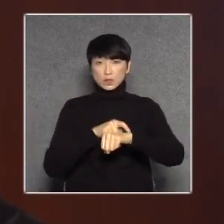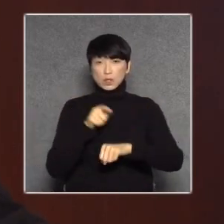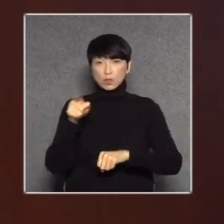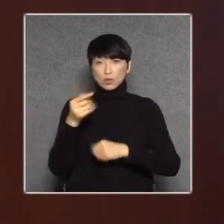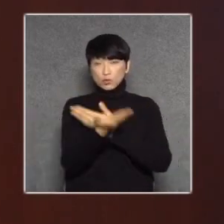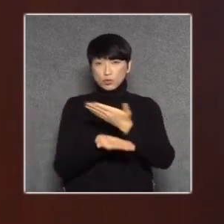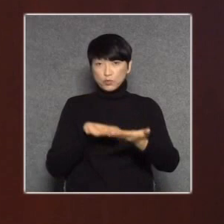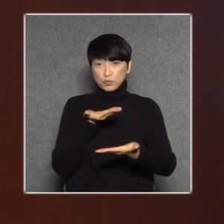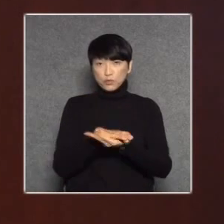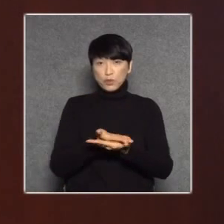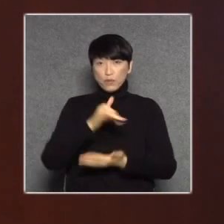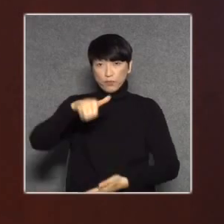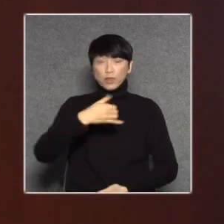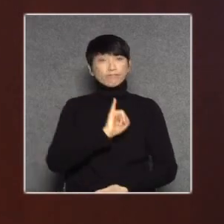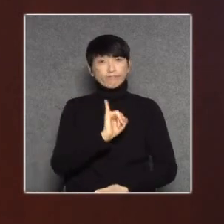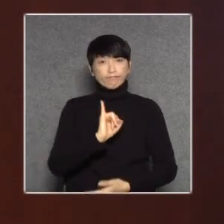嚟嘅。